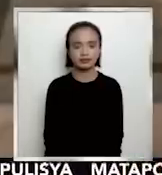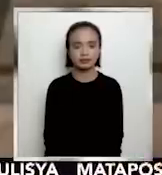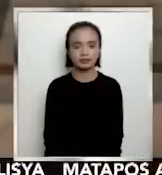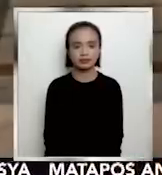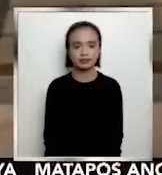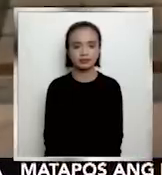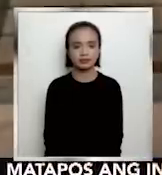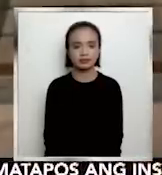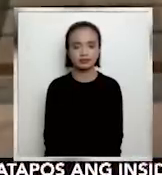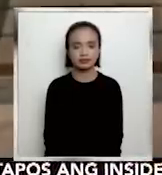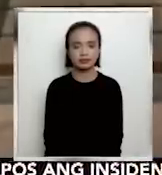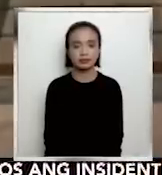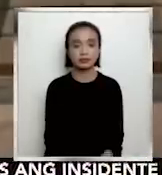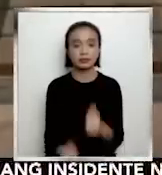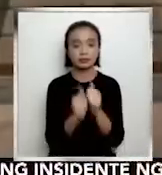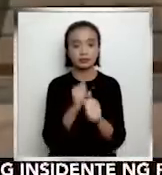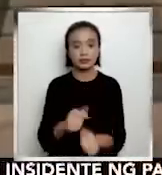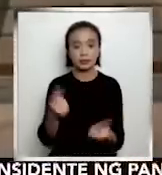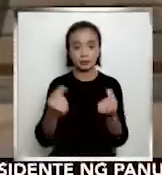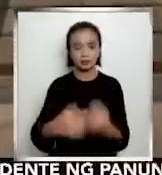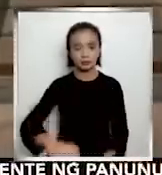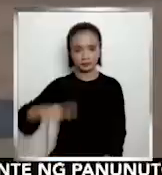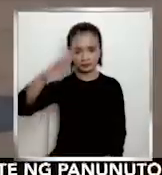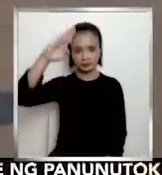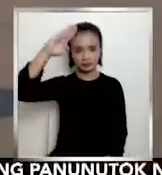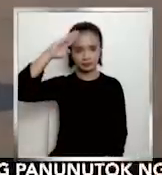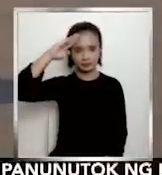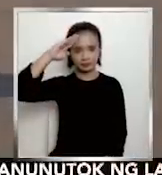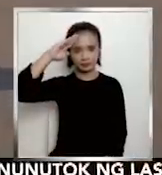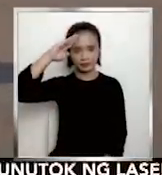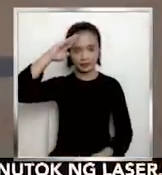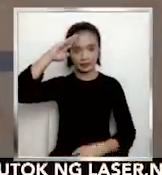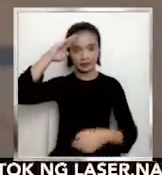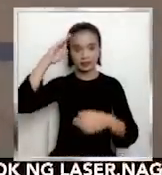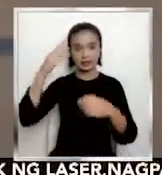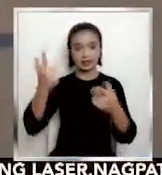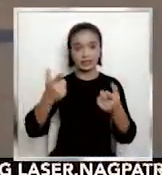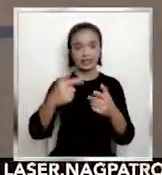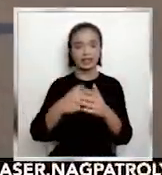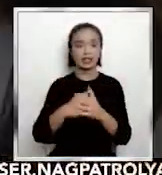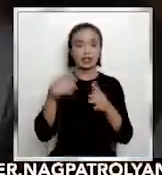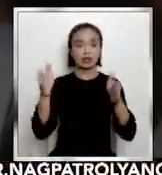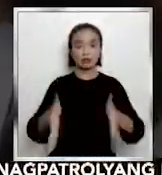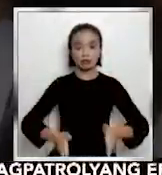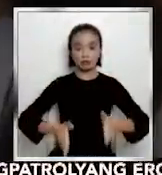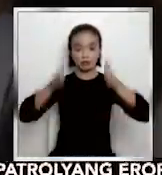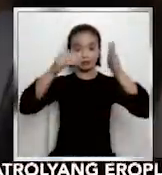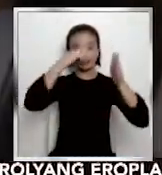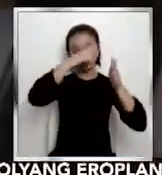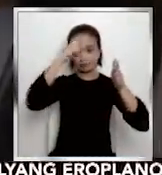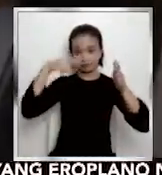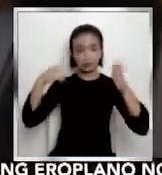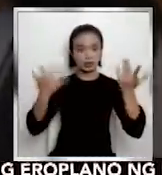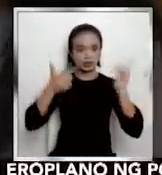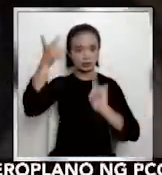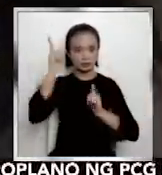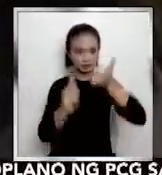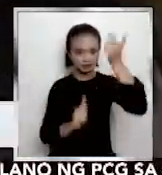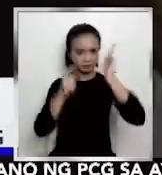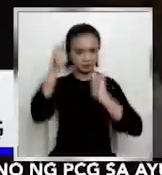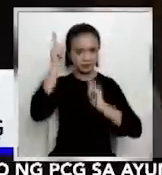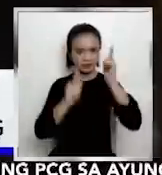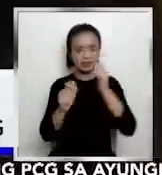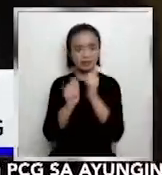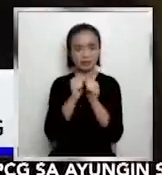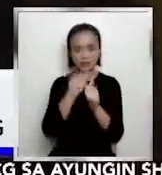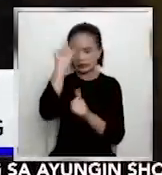Kung saan sumaludo si Clay sa harap ng bantayog ni Gat Jose Rizal sa Luneta, na isa raw paalala sa marami